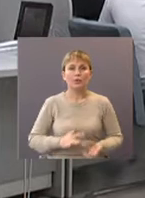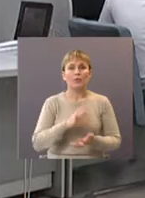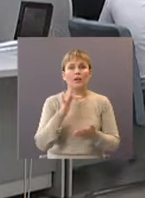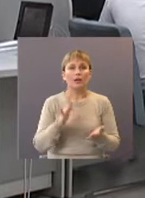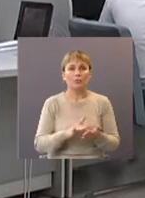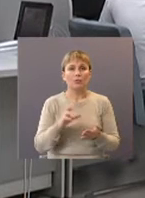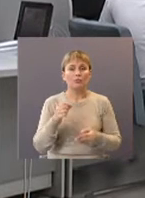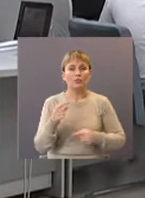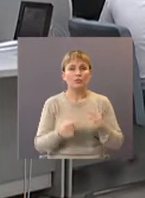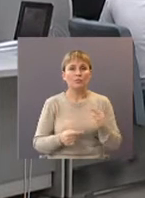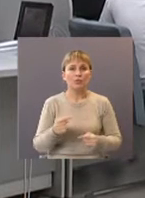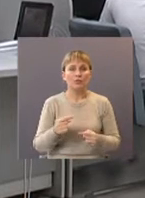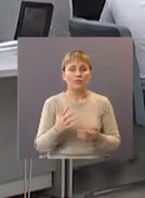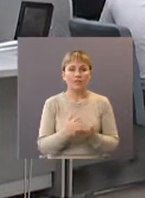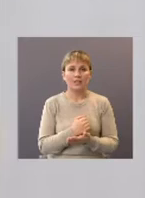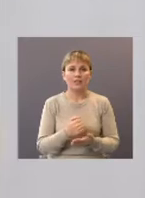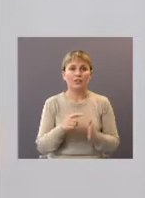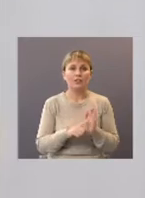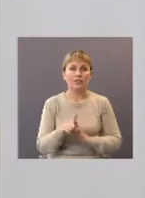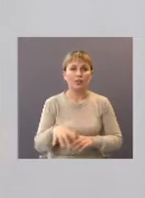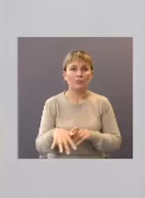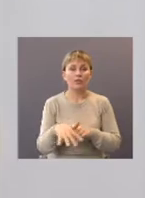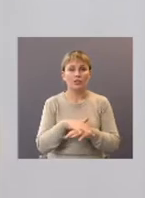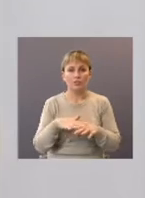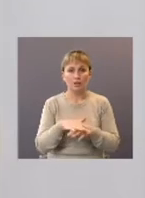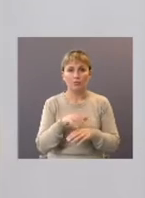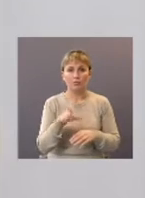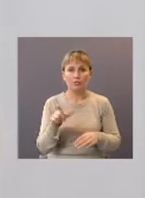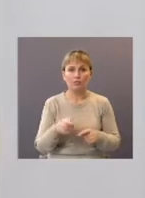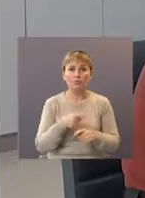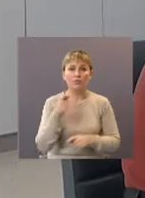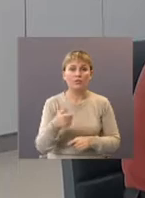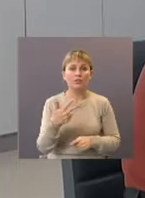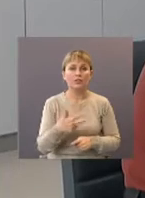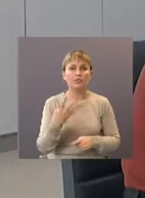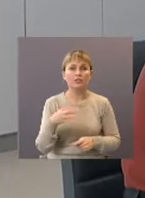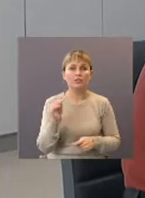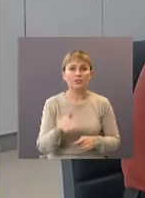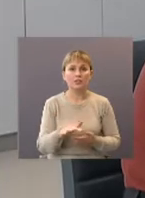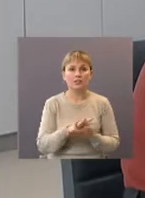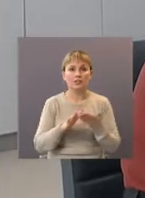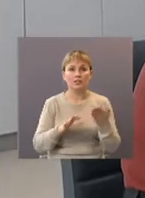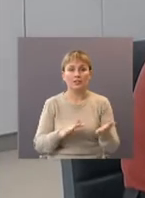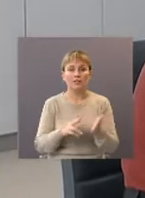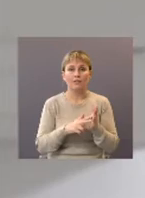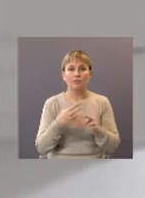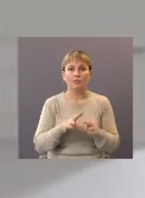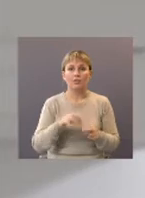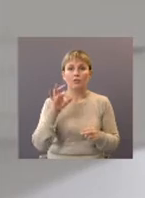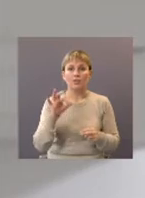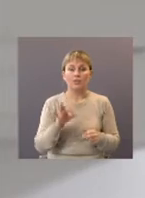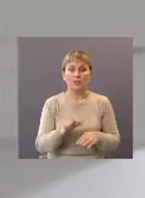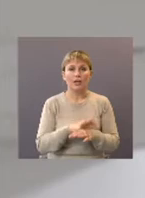мегаполиса бесспорно в лидерах. С начала масштабной акции горожане подали 34 тысячи заявлений. 80% из